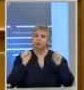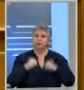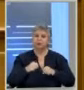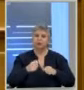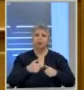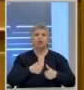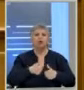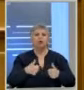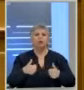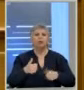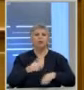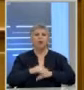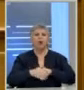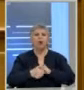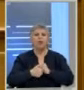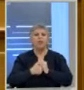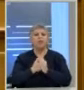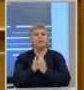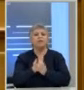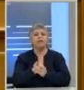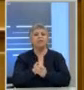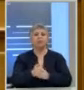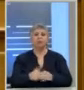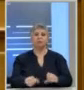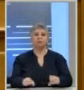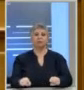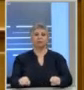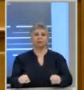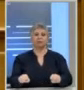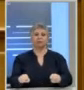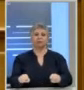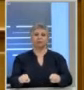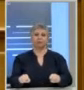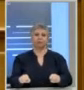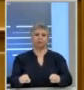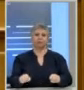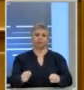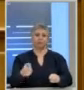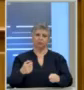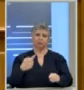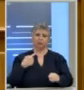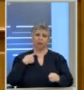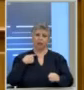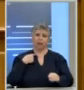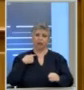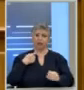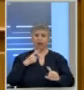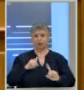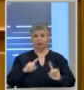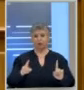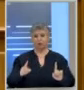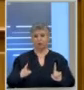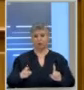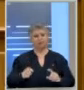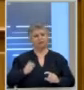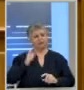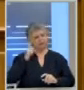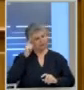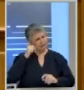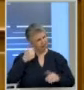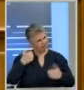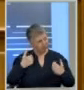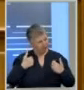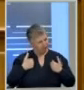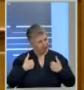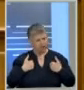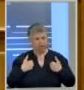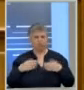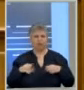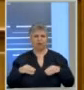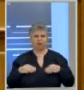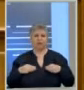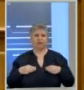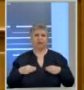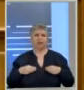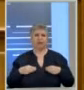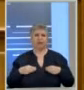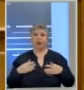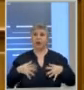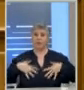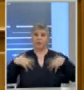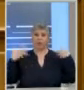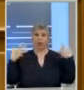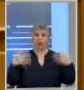λίγο ακόμα στα έδρανα. Ξέρετε, και εμείς ψηφίσαμε μνημόνια, δεν το κάναμε με τόσο